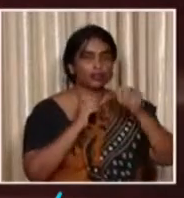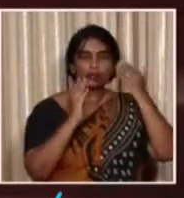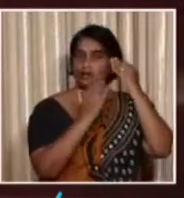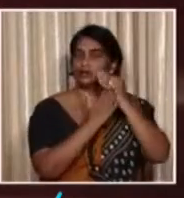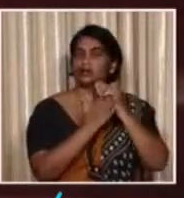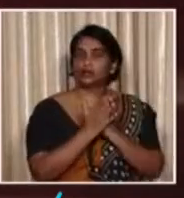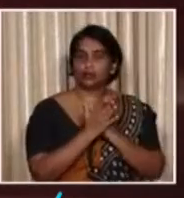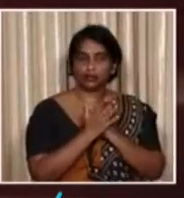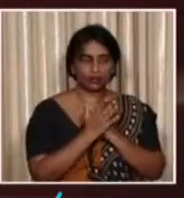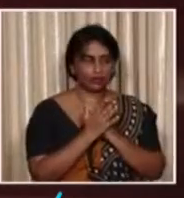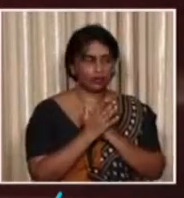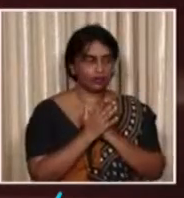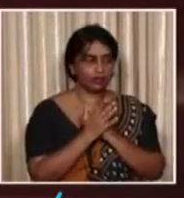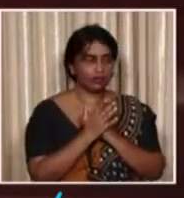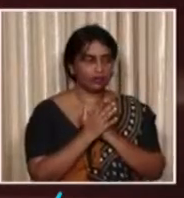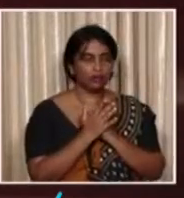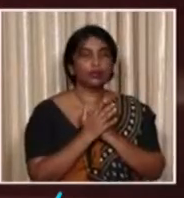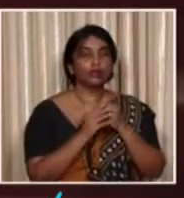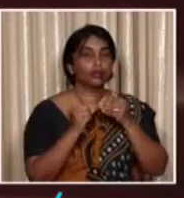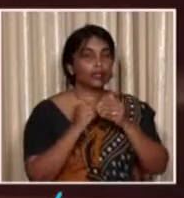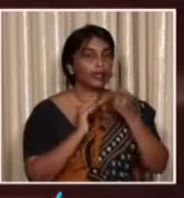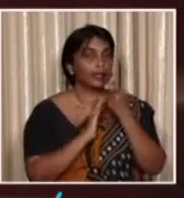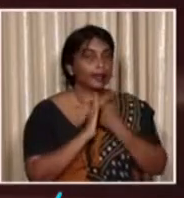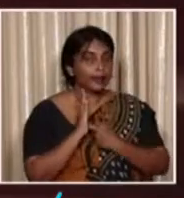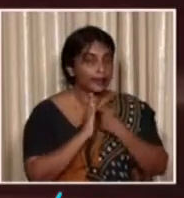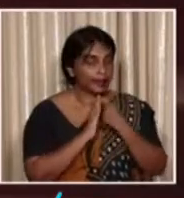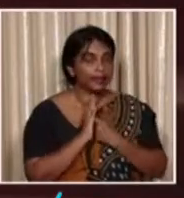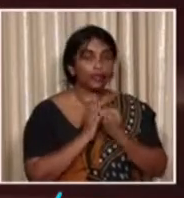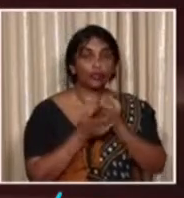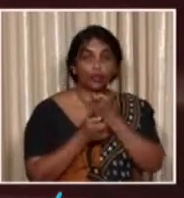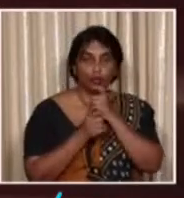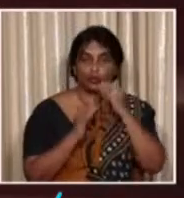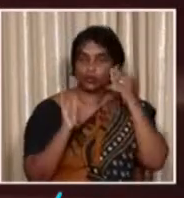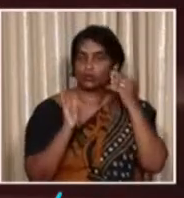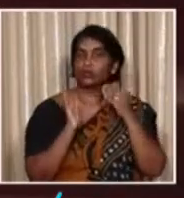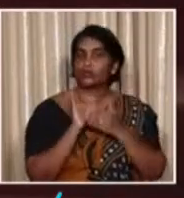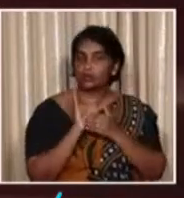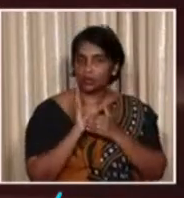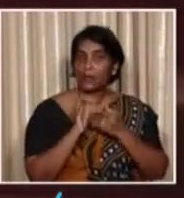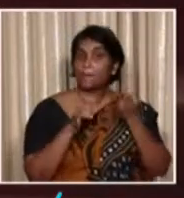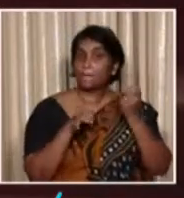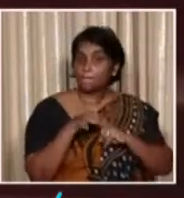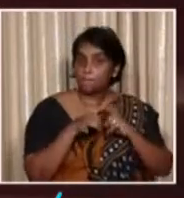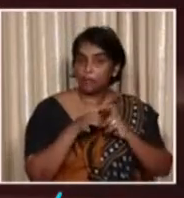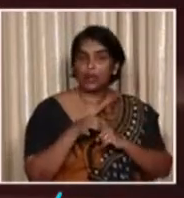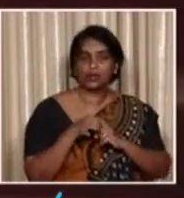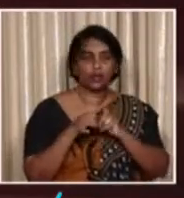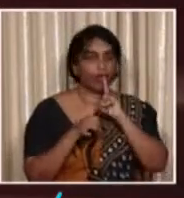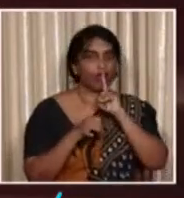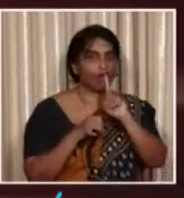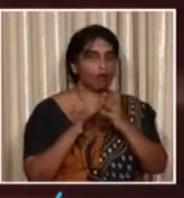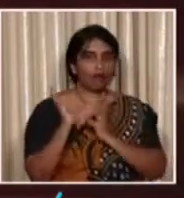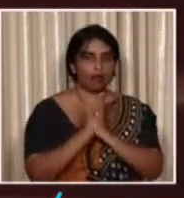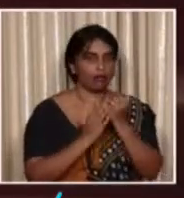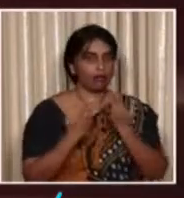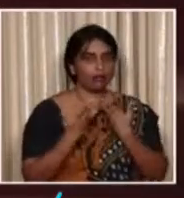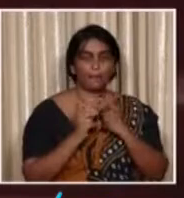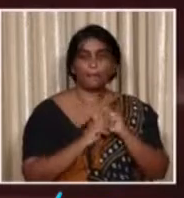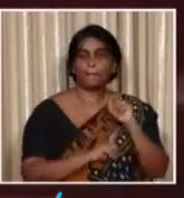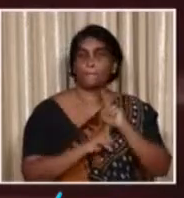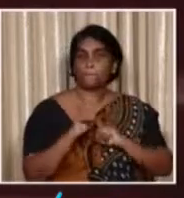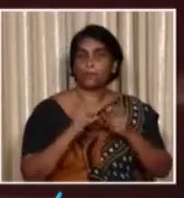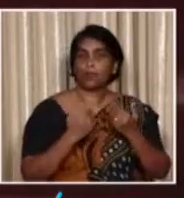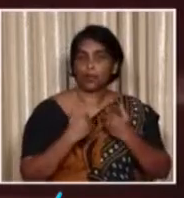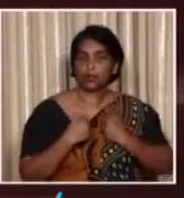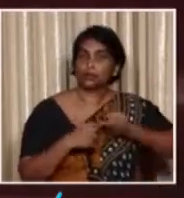ගරු සභාපතිතුමනි. අපිට පවතින නීතිය පවතින නඩුවක් සම්බන්ධව ප්‍රශ්නයක්වත් අපිට අහන්න අයිතිය නැහැ. මේ පාර්ලිමේන්තුවේ